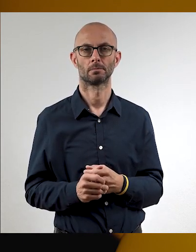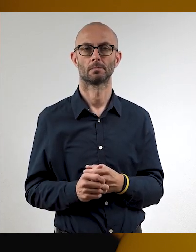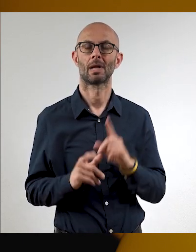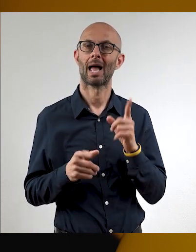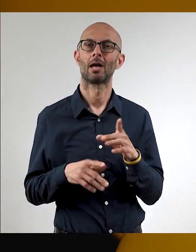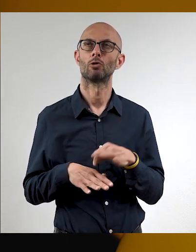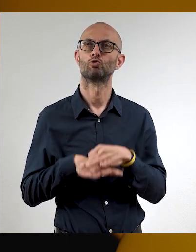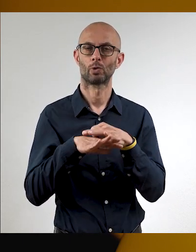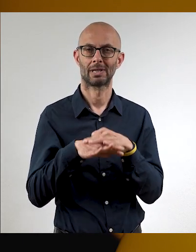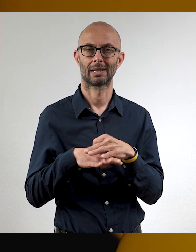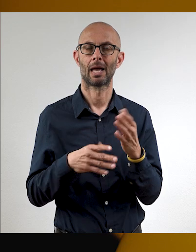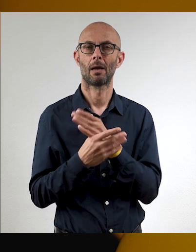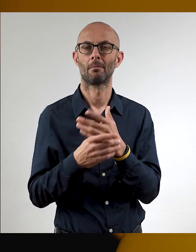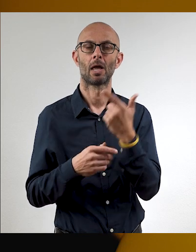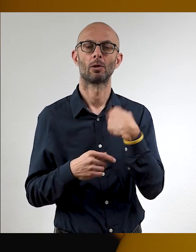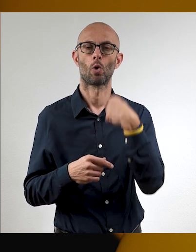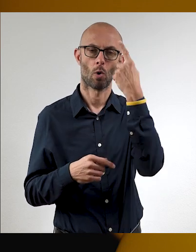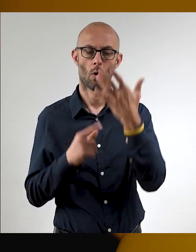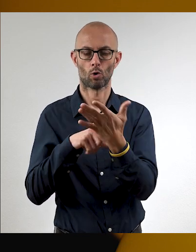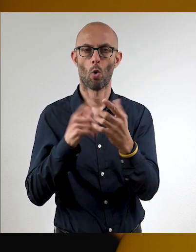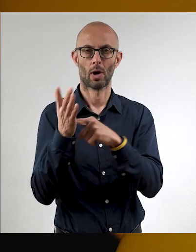Kaj zaznate med obema rokama?